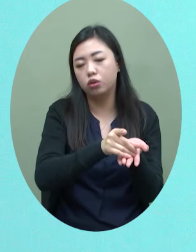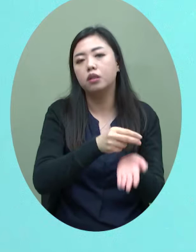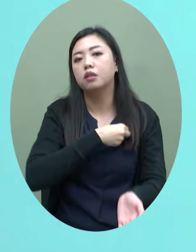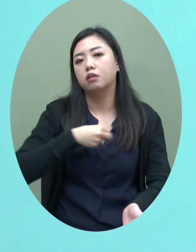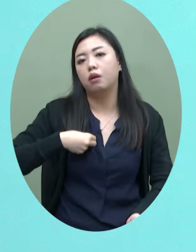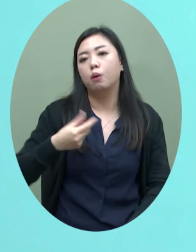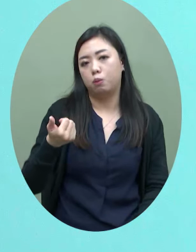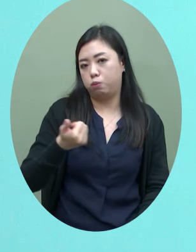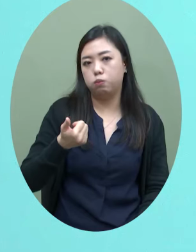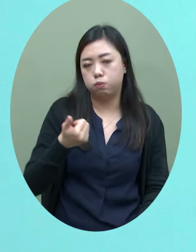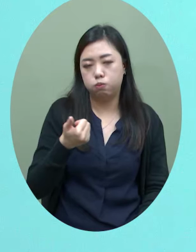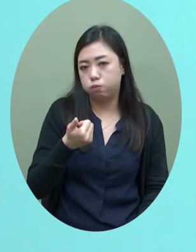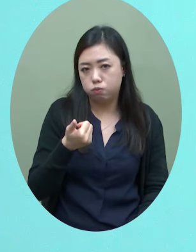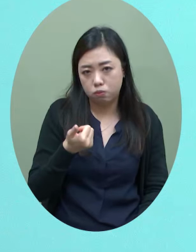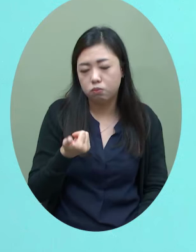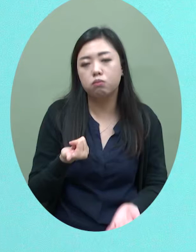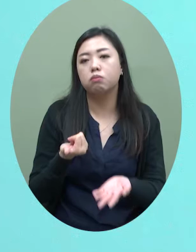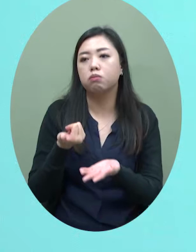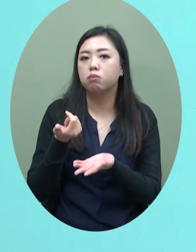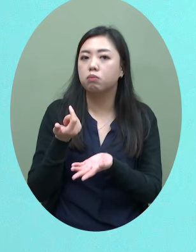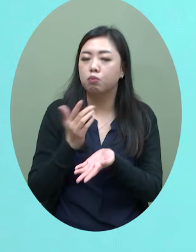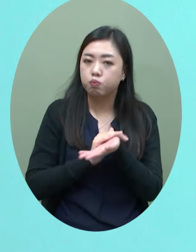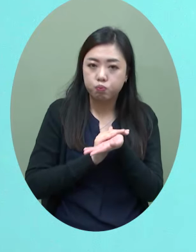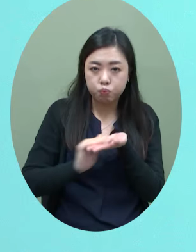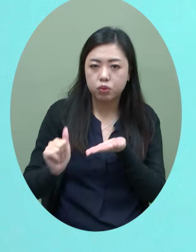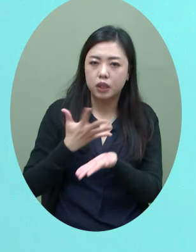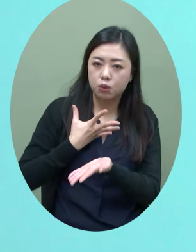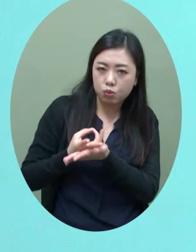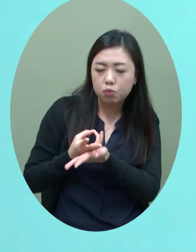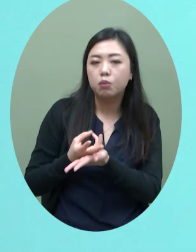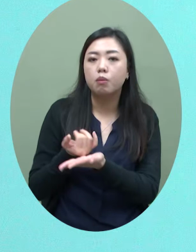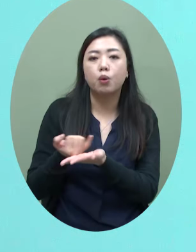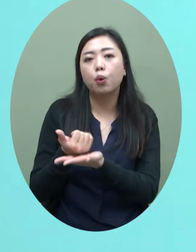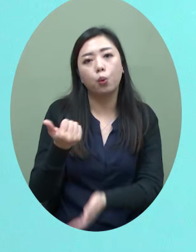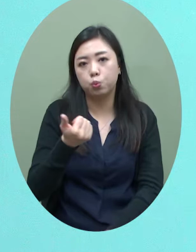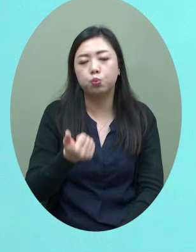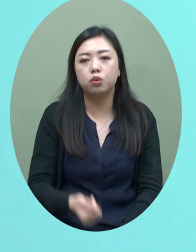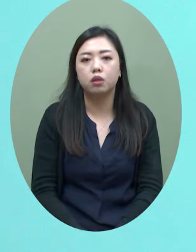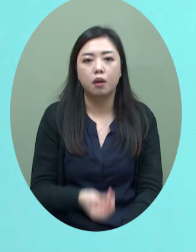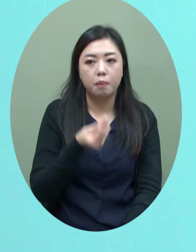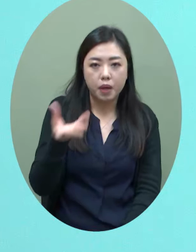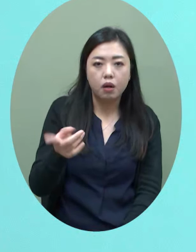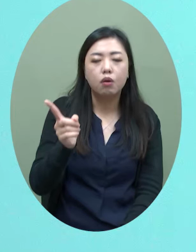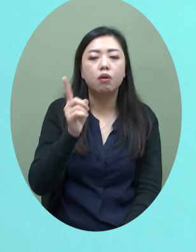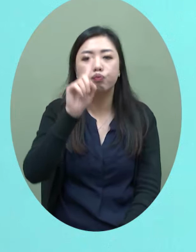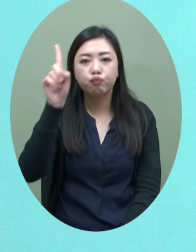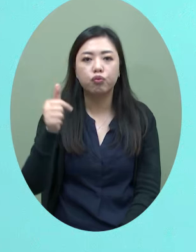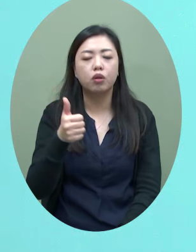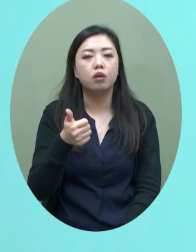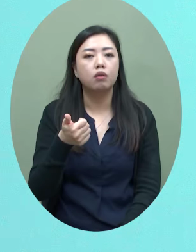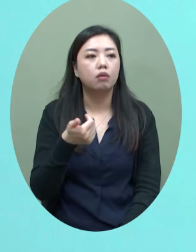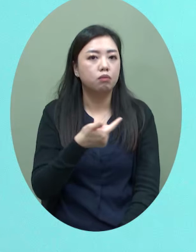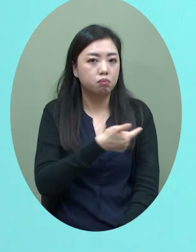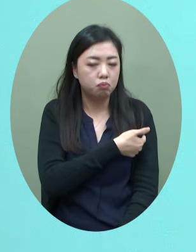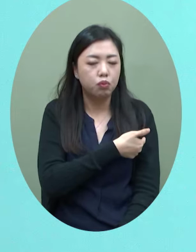都可以作出一個非常之謹慎嘅評估嚇，嚟到去俾病人咧係佢哋嘅病人